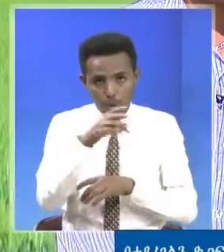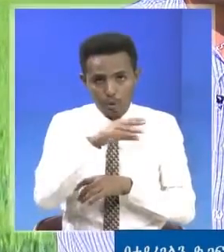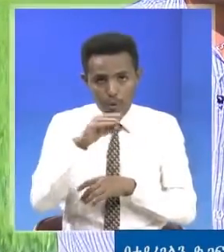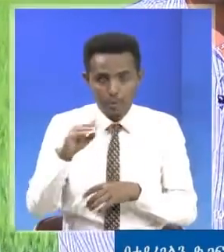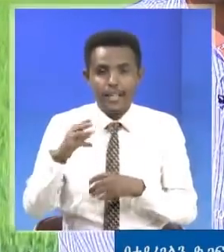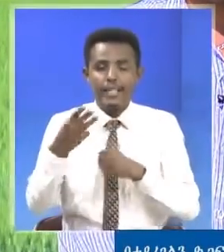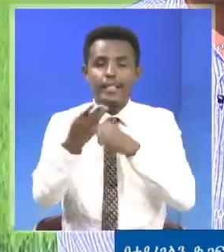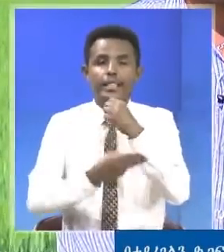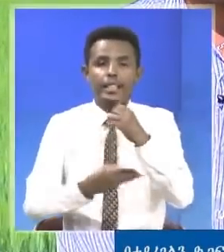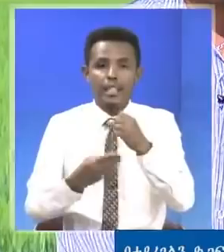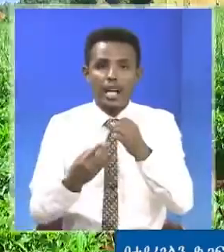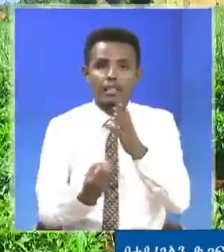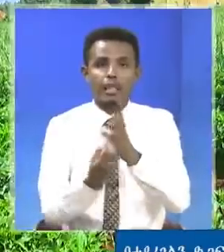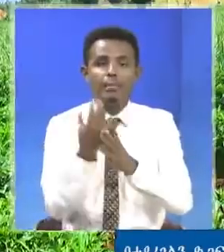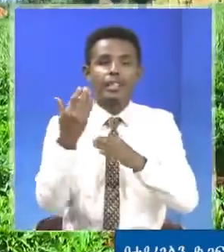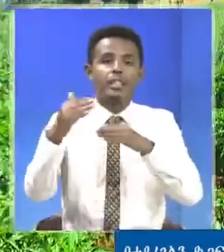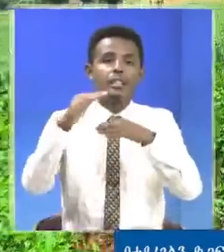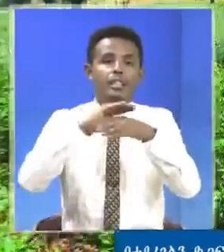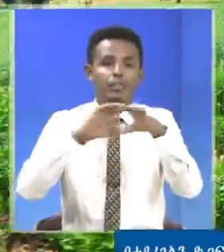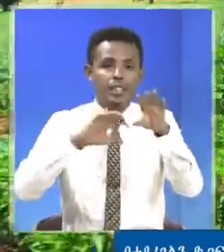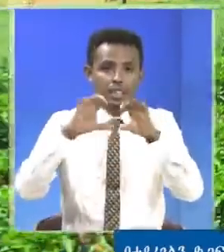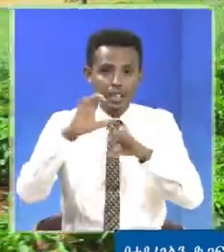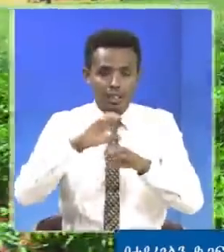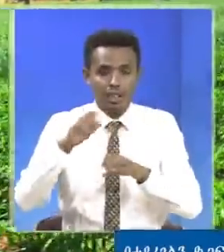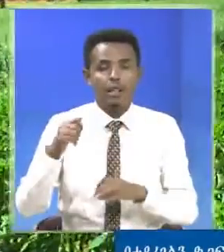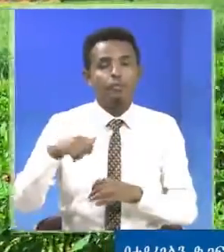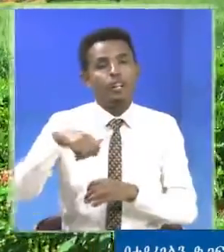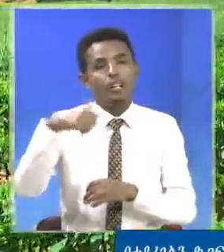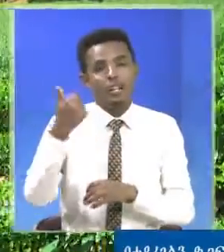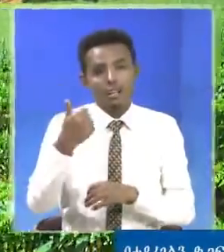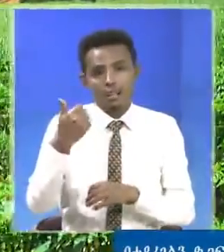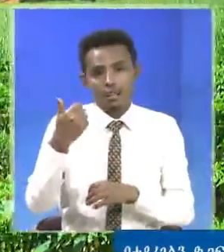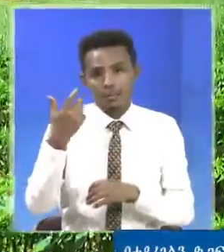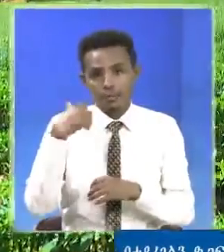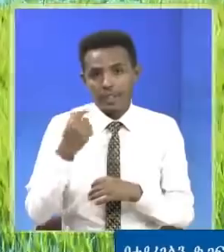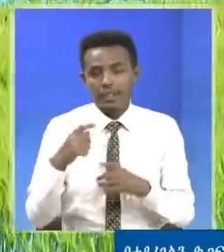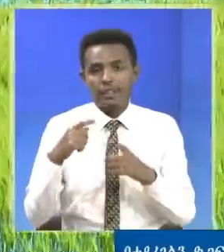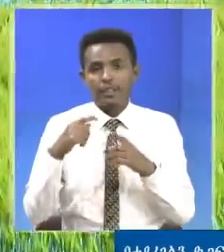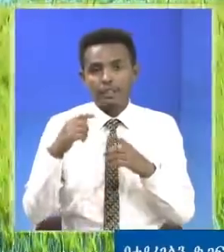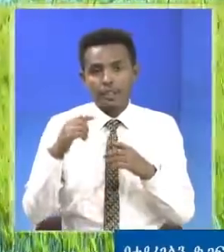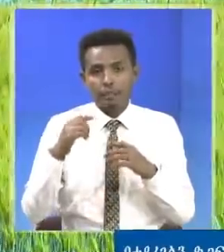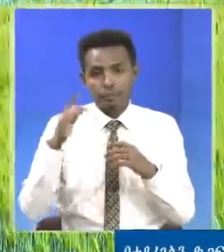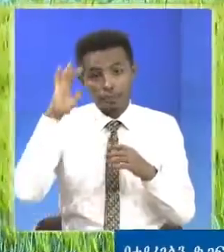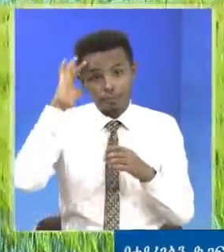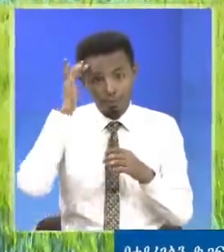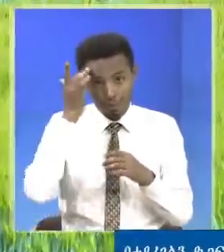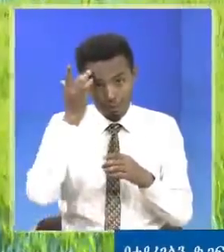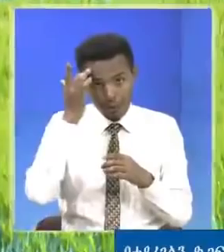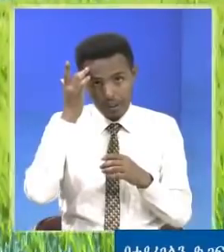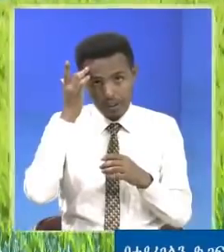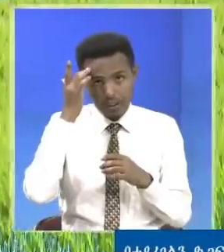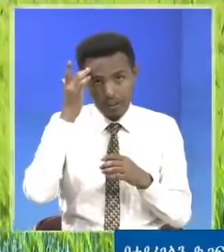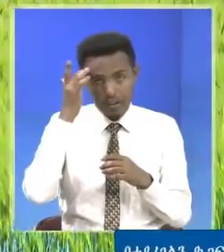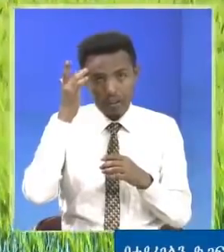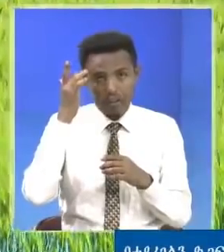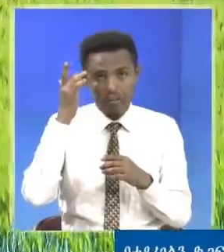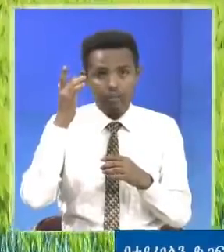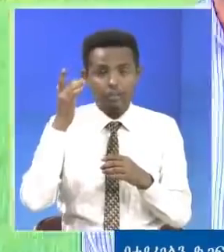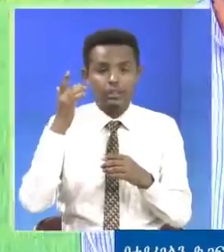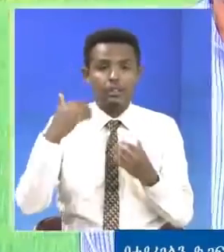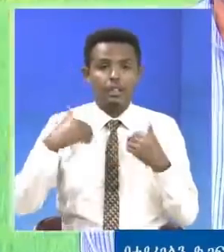እንዲሸፈን የተደረገበት ሁኔታ ነው ያለ። ለበጋ የተባይ በሽታ ክስተት በጣም ሰፊ ስለሆነ እሱን ችግር ለመፍታት ሰፊ